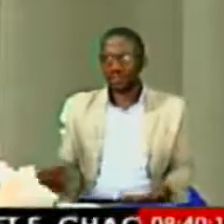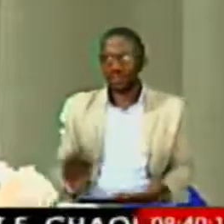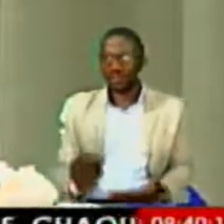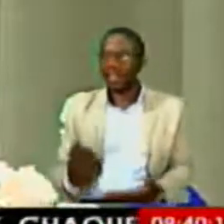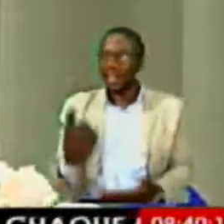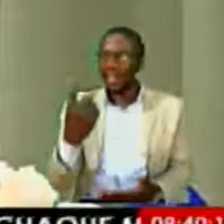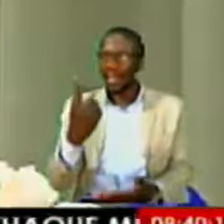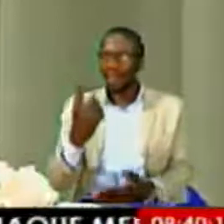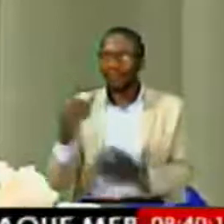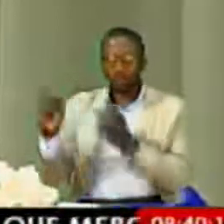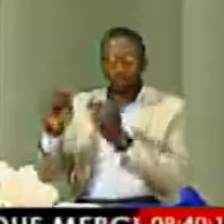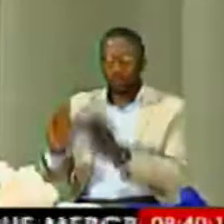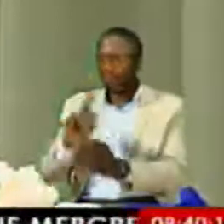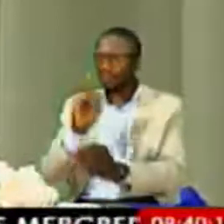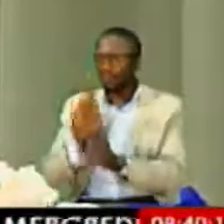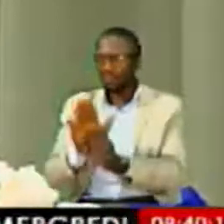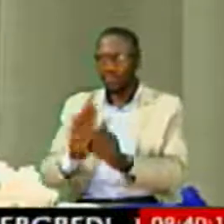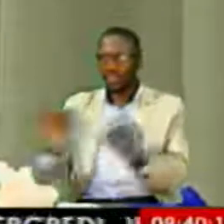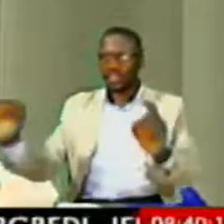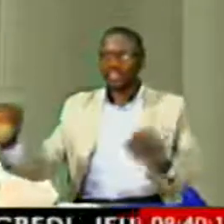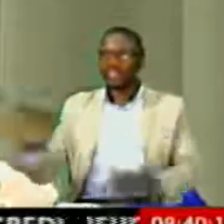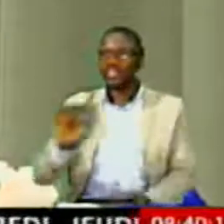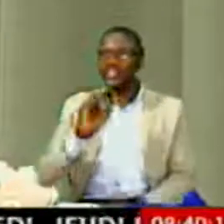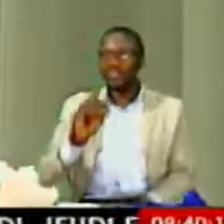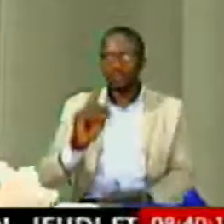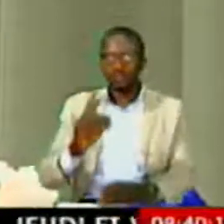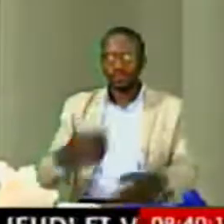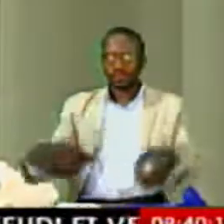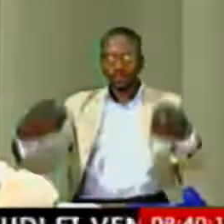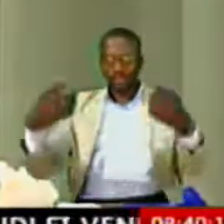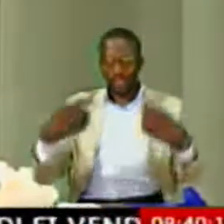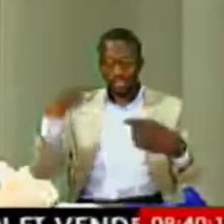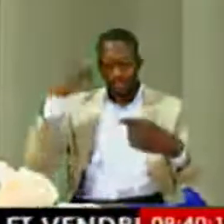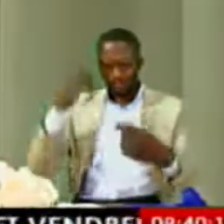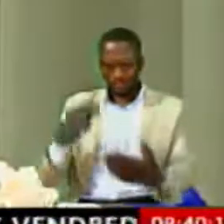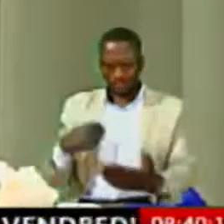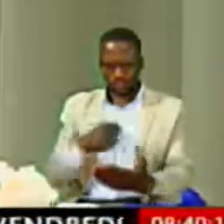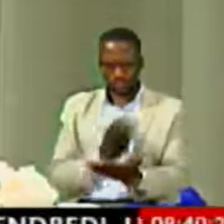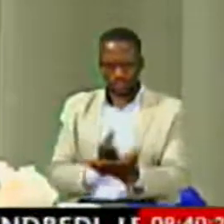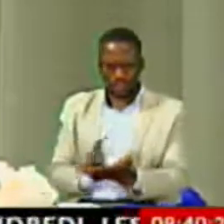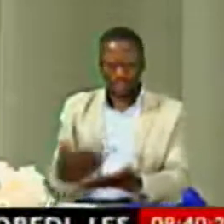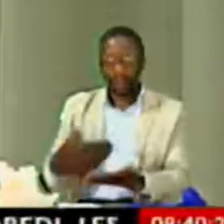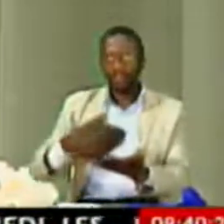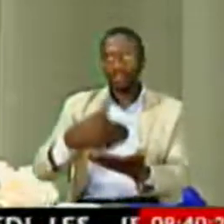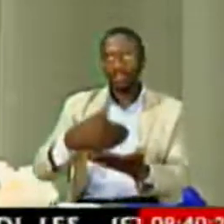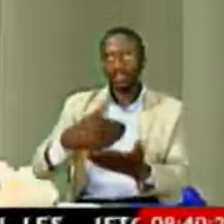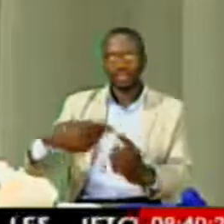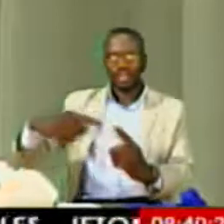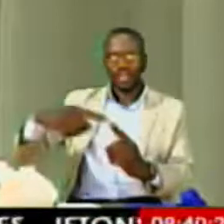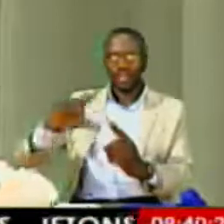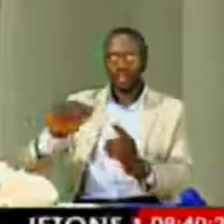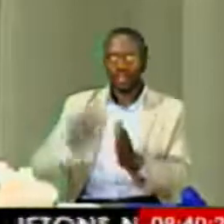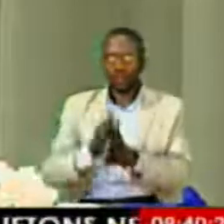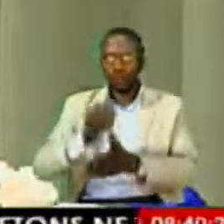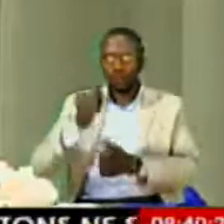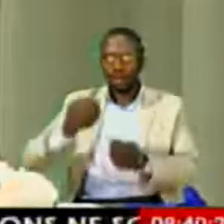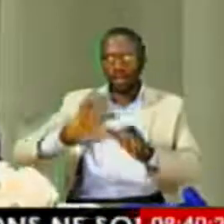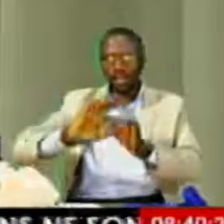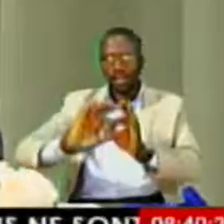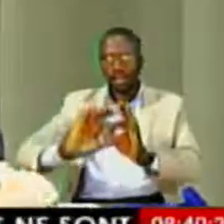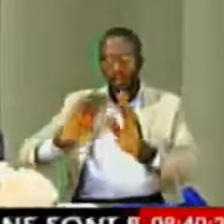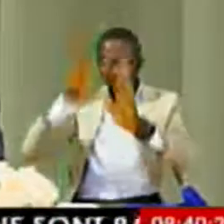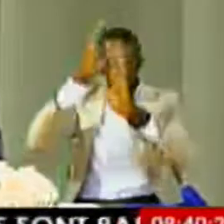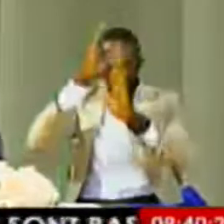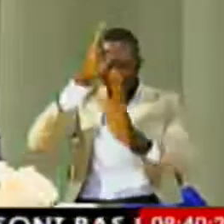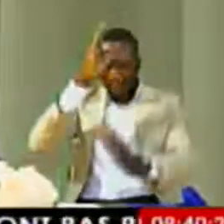prophet. Il est venu, he came, pour nous ramener, to take us back, à la foi de nos pères apostoliques, to the